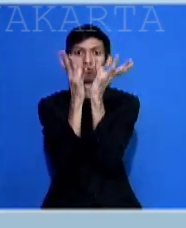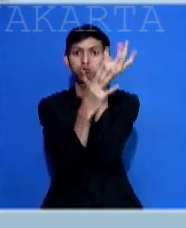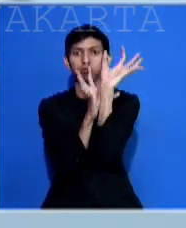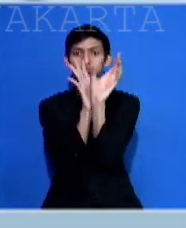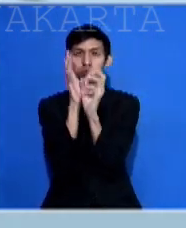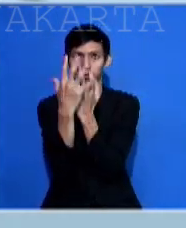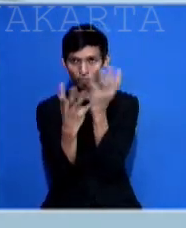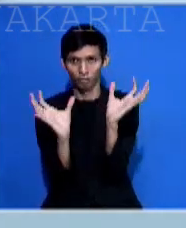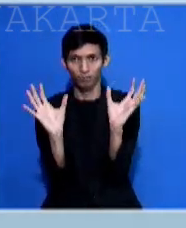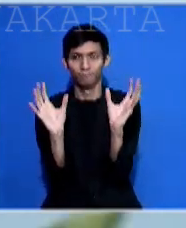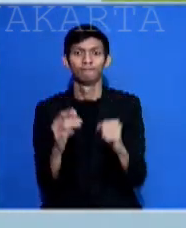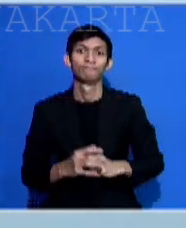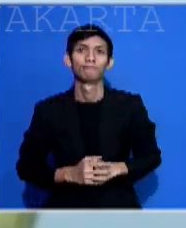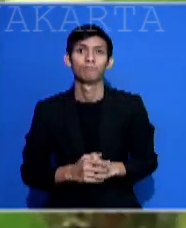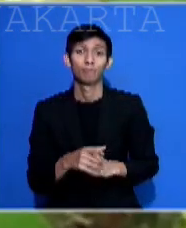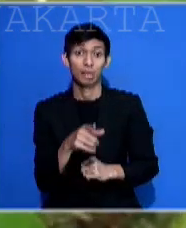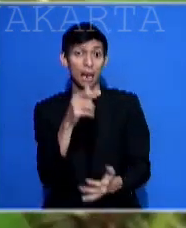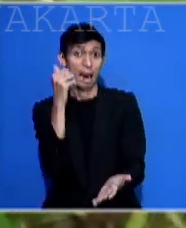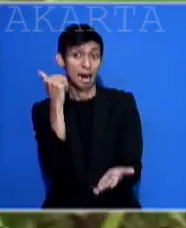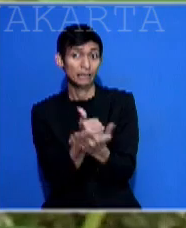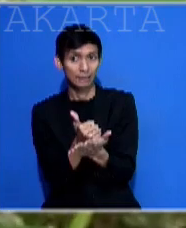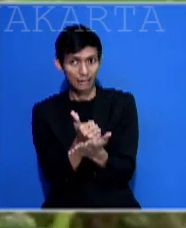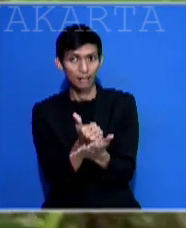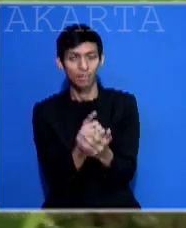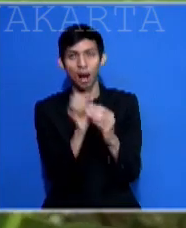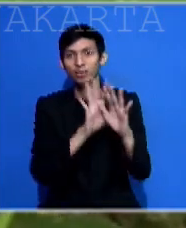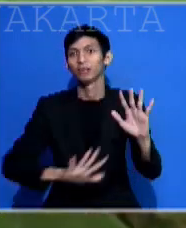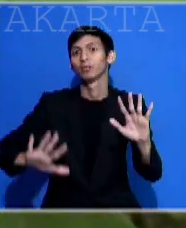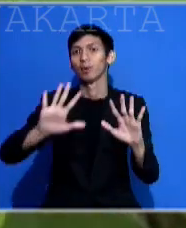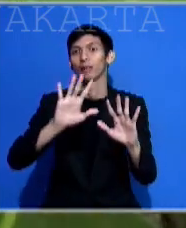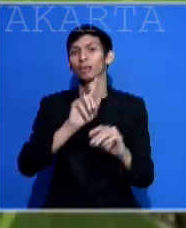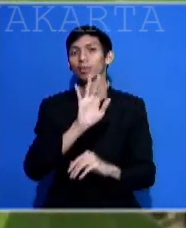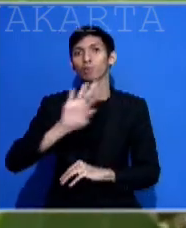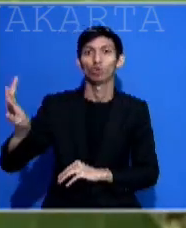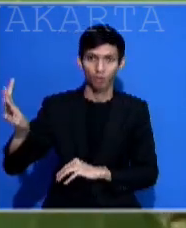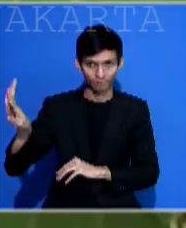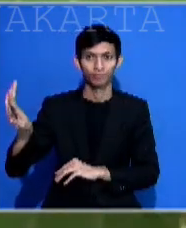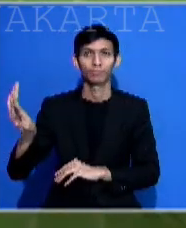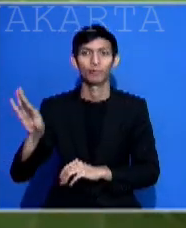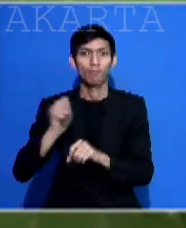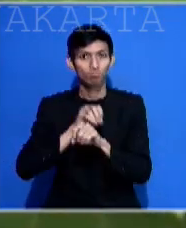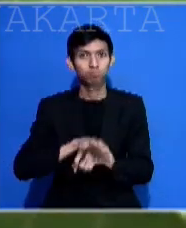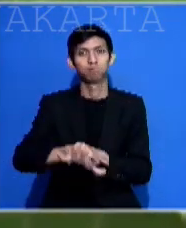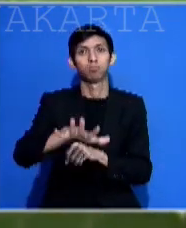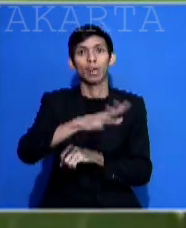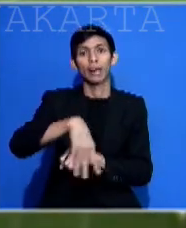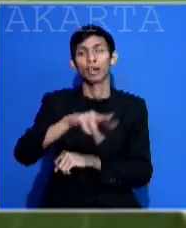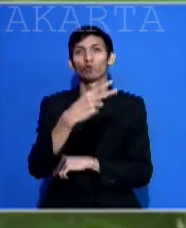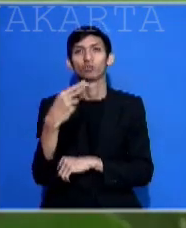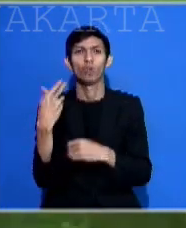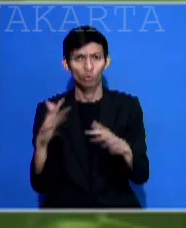serep piyambak mujudaken tanaman asli saking laladan Asia Tenggara, lan ugi sampun sumebar ing Nuswantara kalebet ing laladan Pulau